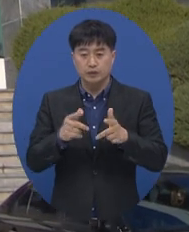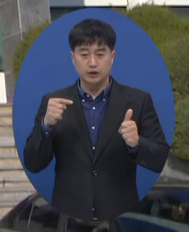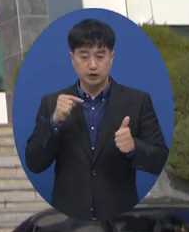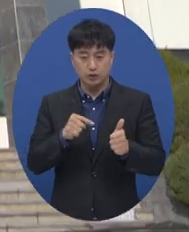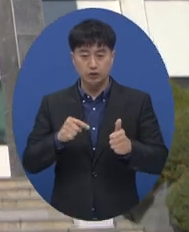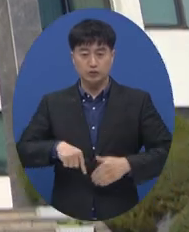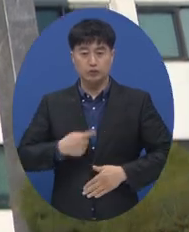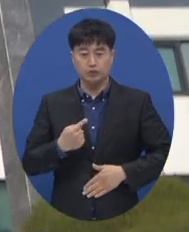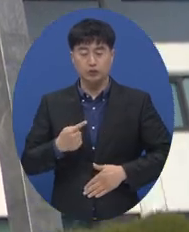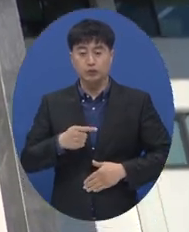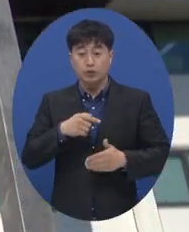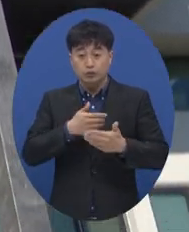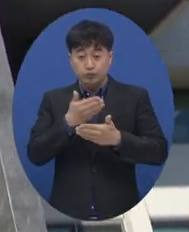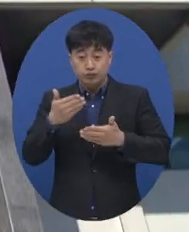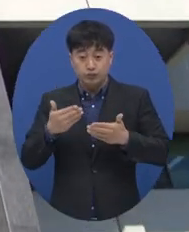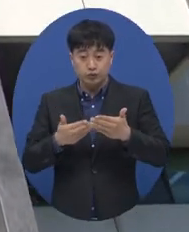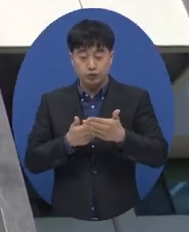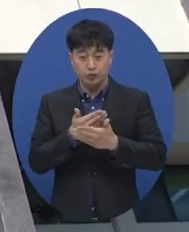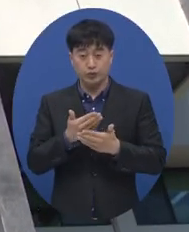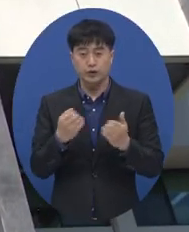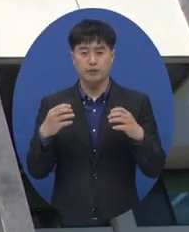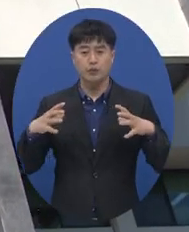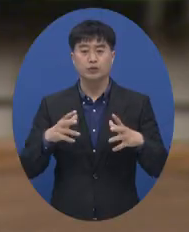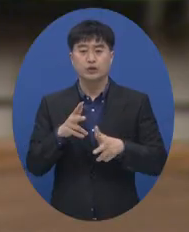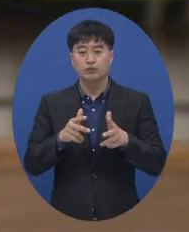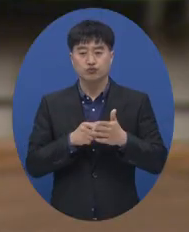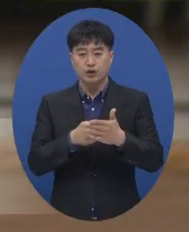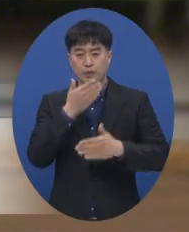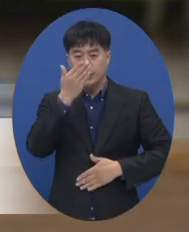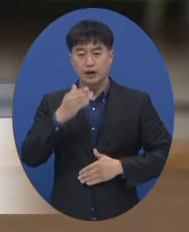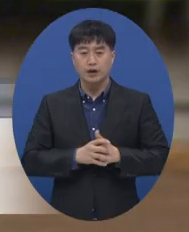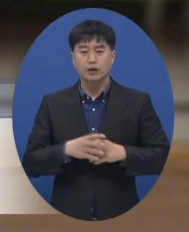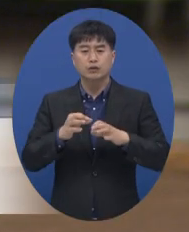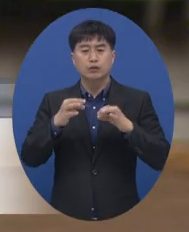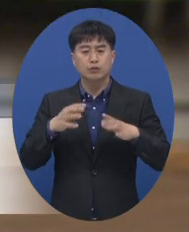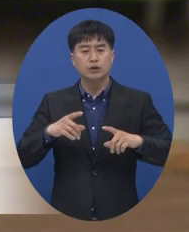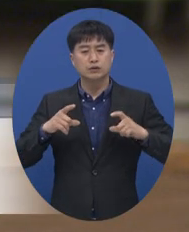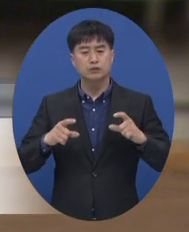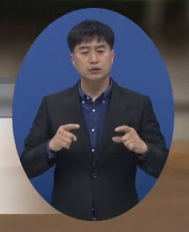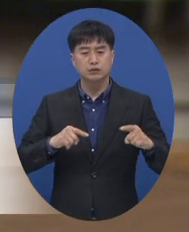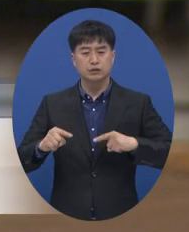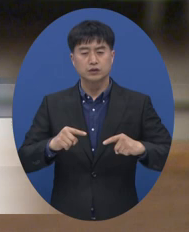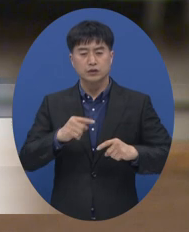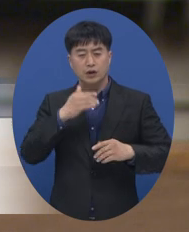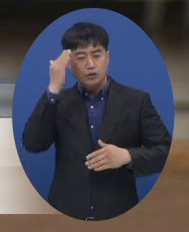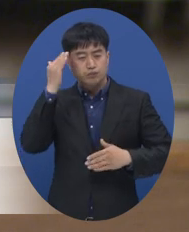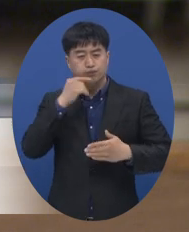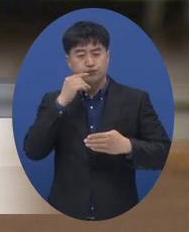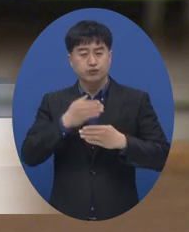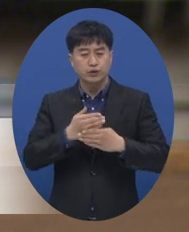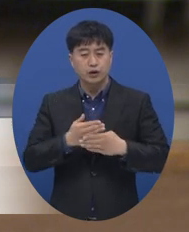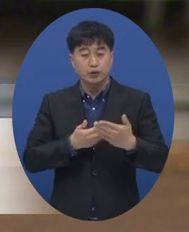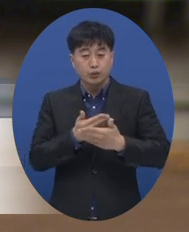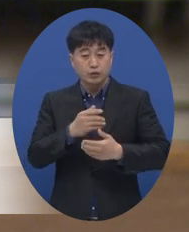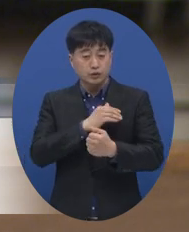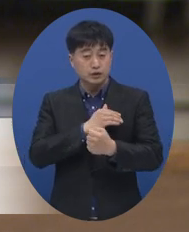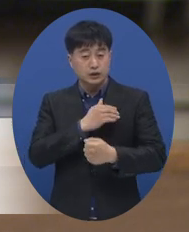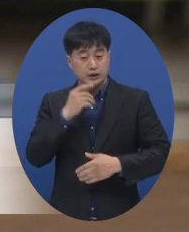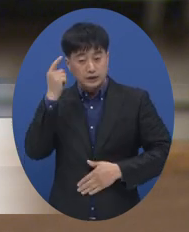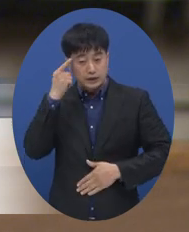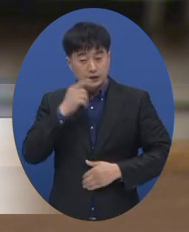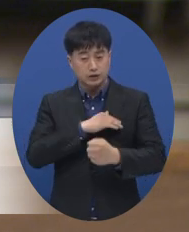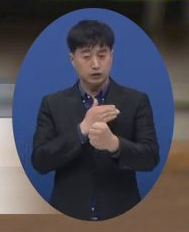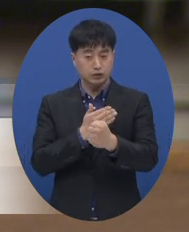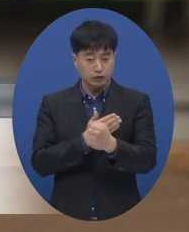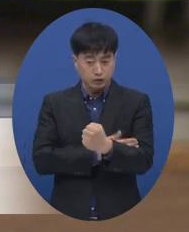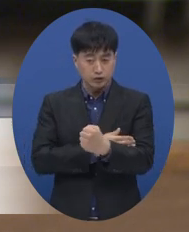독자적으로 남북교류협력사업을 추진할 수 있게 됐습니다. 그동안 지자체의 남북교류 의지, 역량, 그리고 뭐 예산과